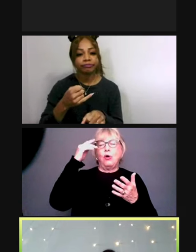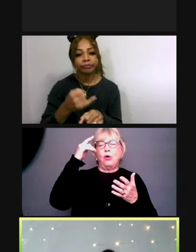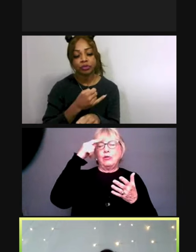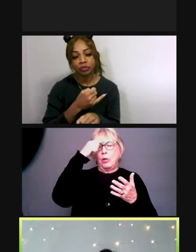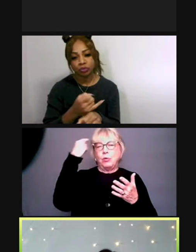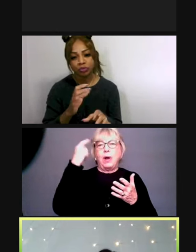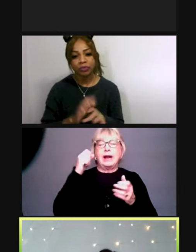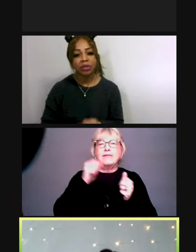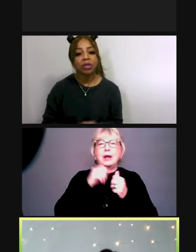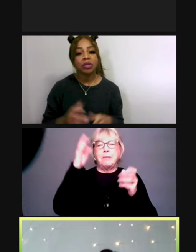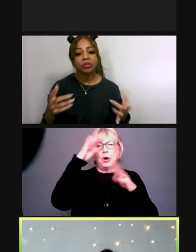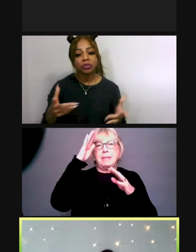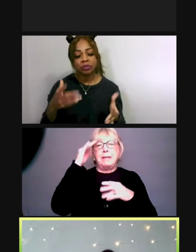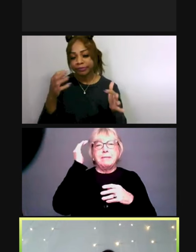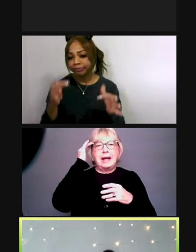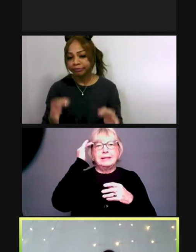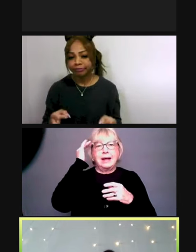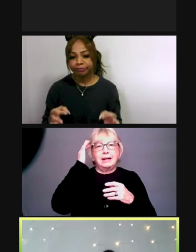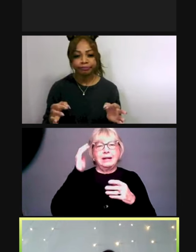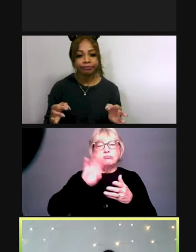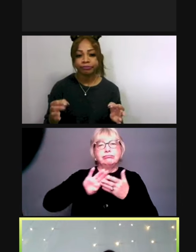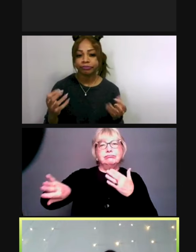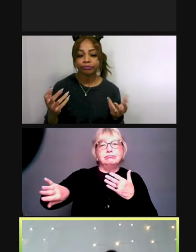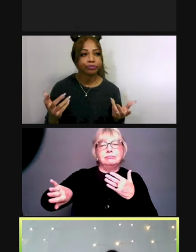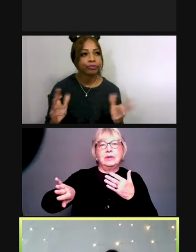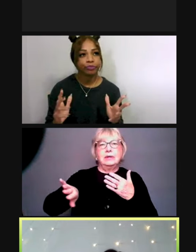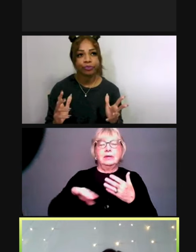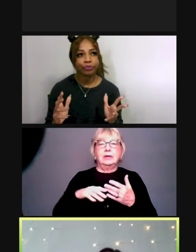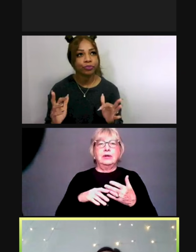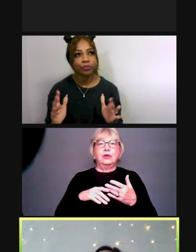Alors, plutôt que d'enlever, de retirer l'artiste de l'exposition